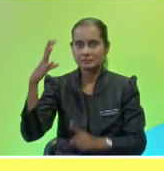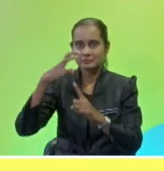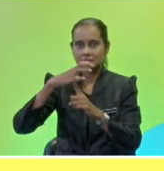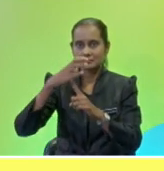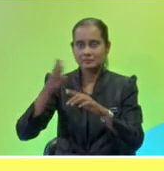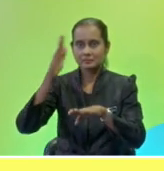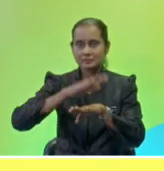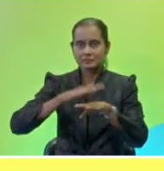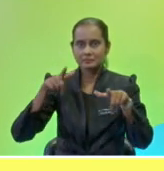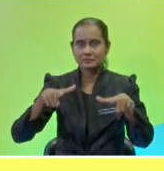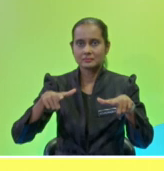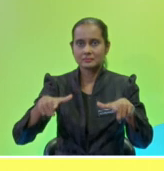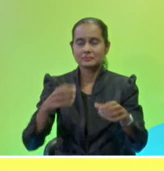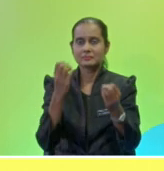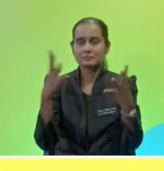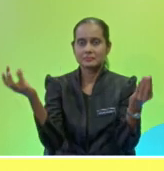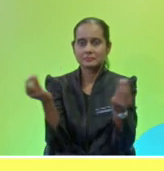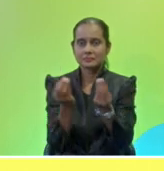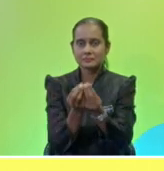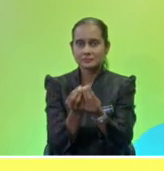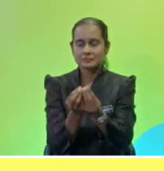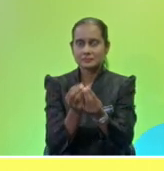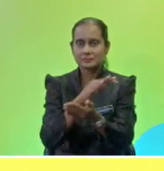kayu Berapa jumlah